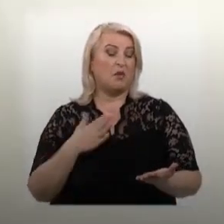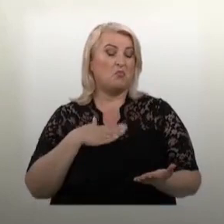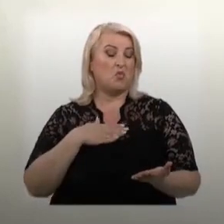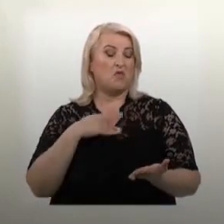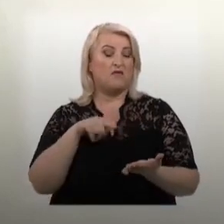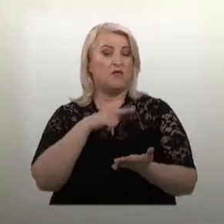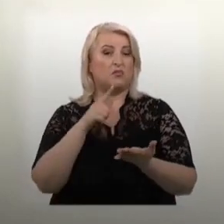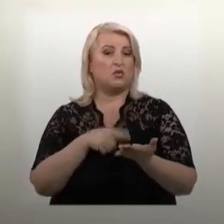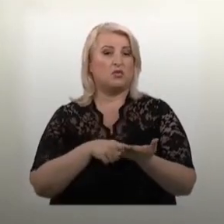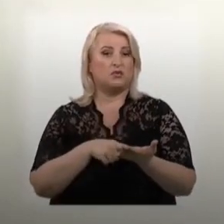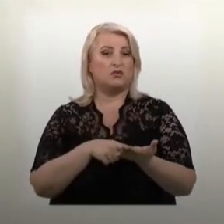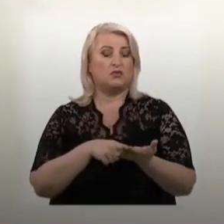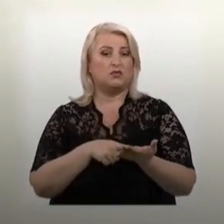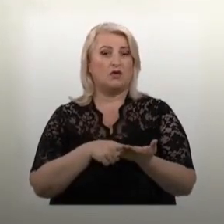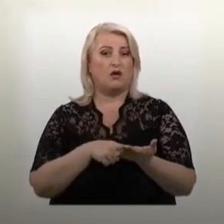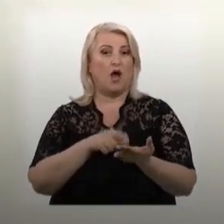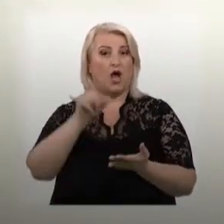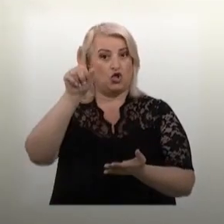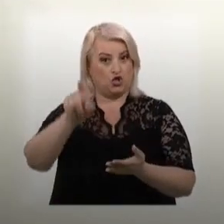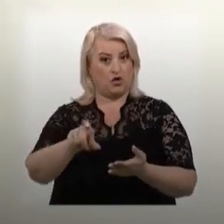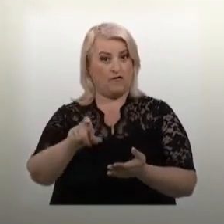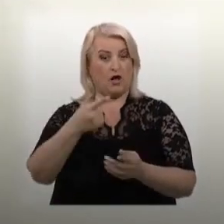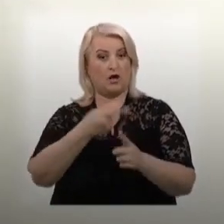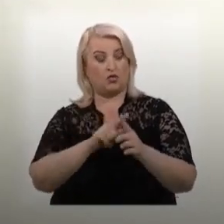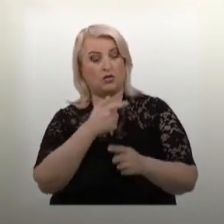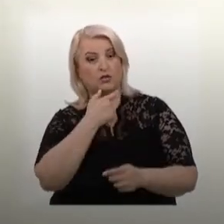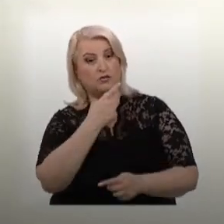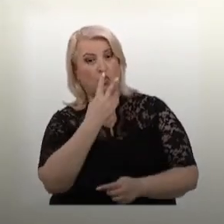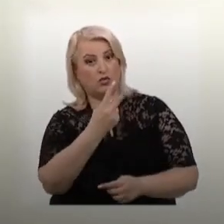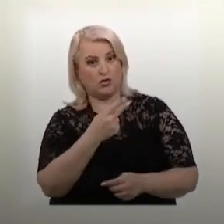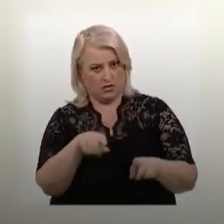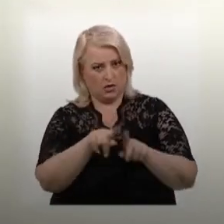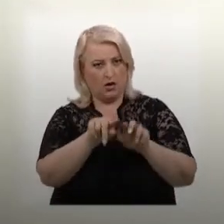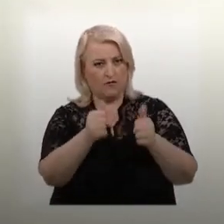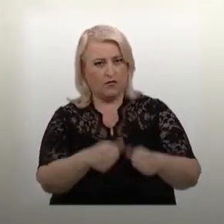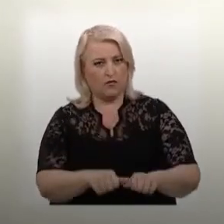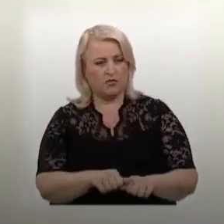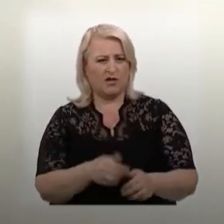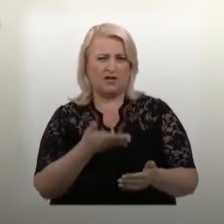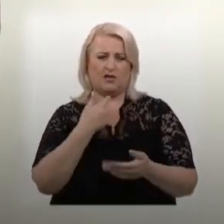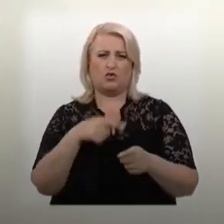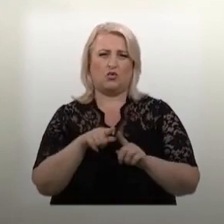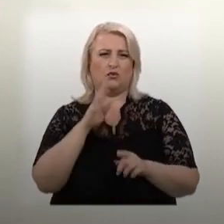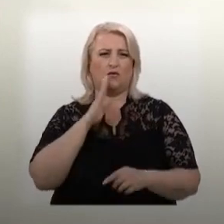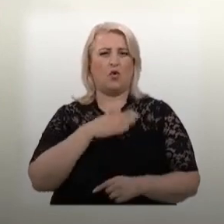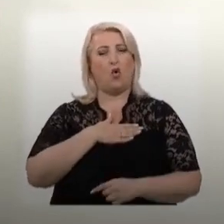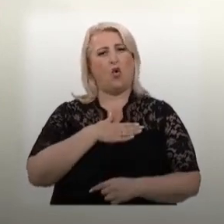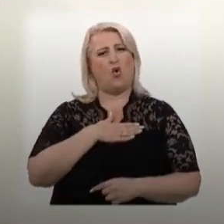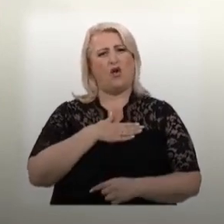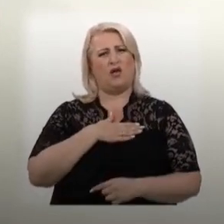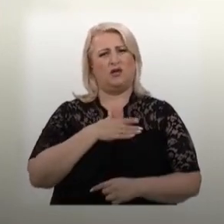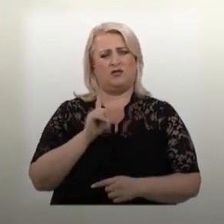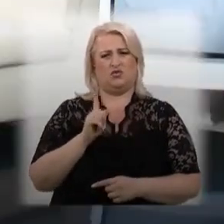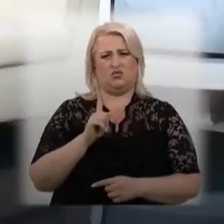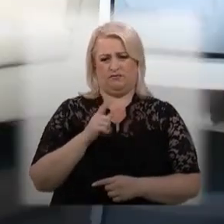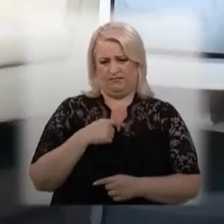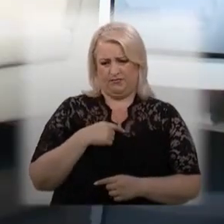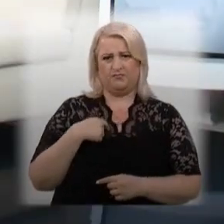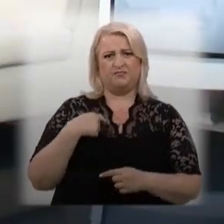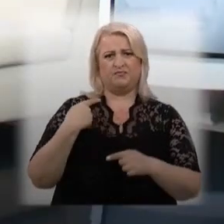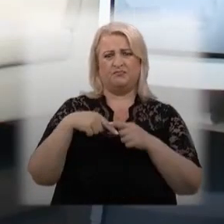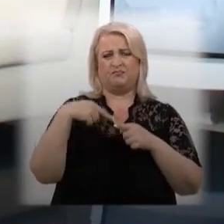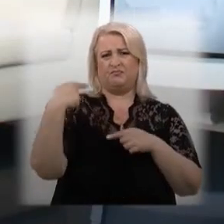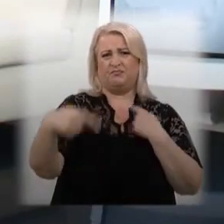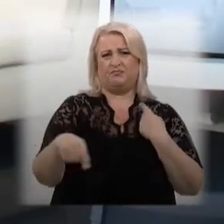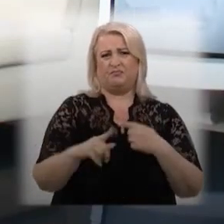mea este dar avatarul tau este așa nu există și un element că femeile se uită și spune și cu asta Eu nu se așa cred că